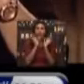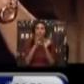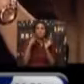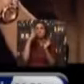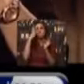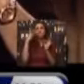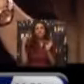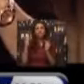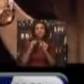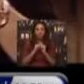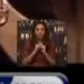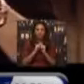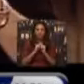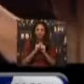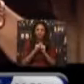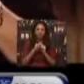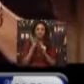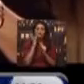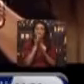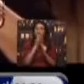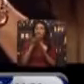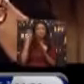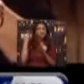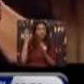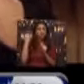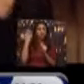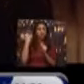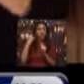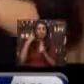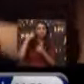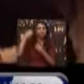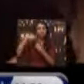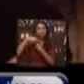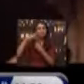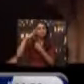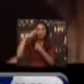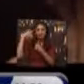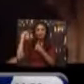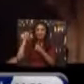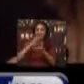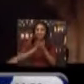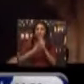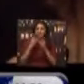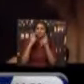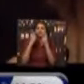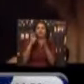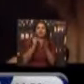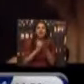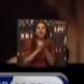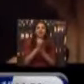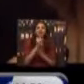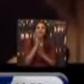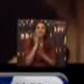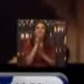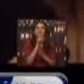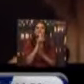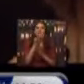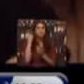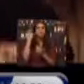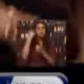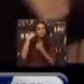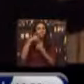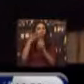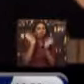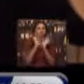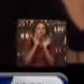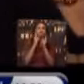انشغالنا ما بنلحقش. يعني عشان كده بنتمسك يمكن بالافلام دي لغاية النهاردة. لغاية النهاردة